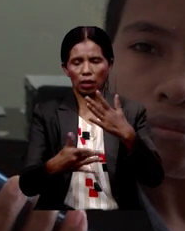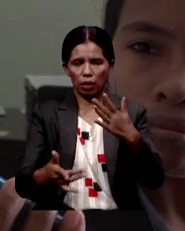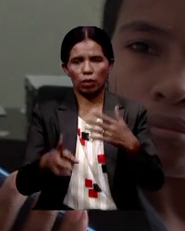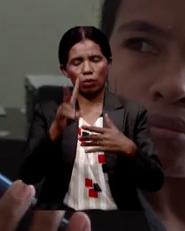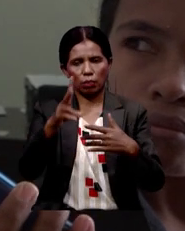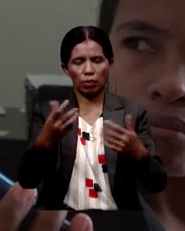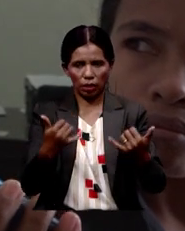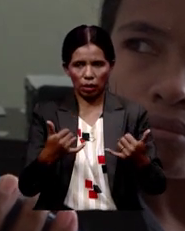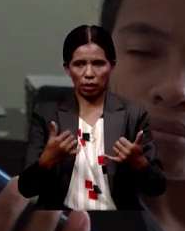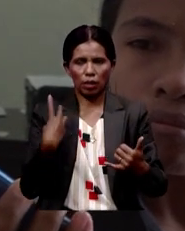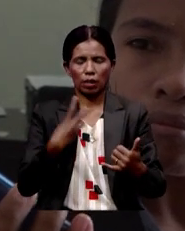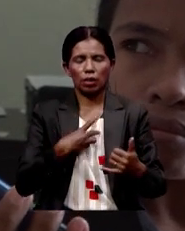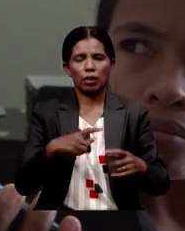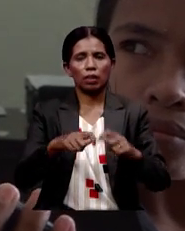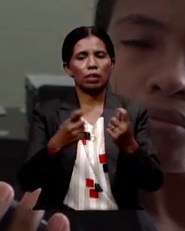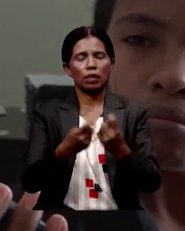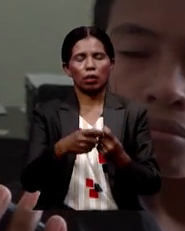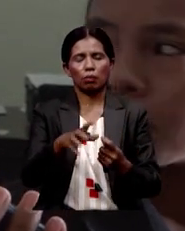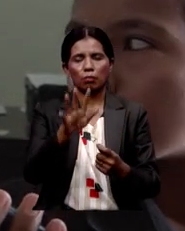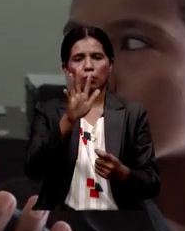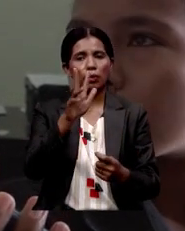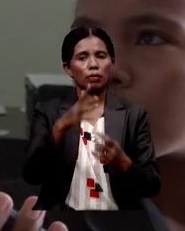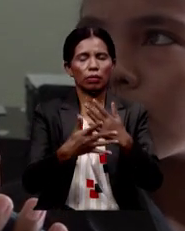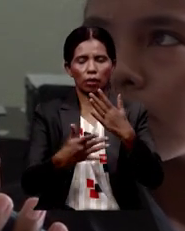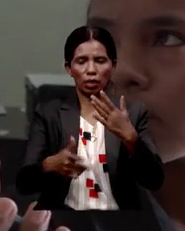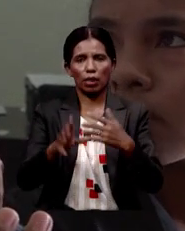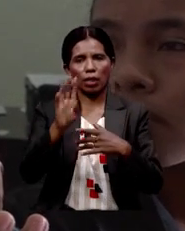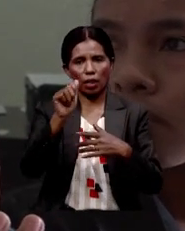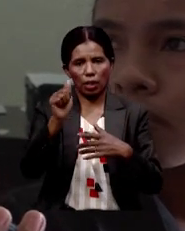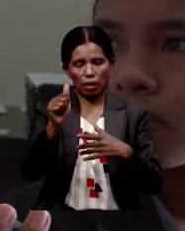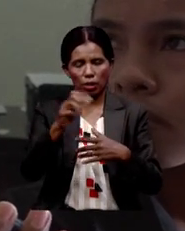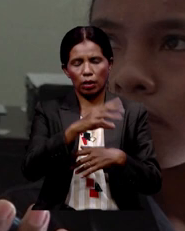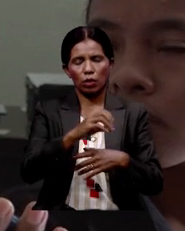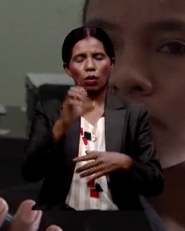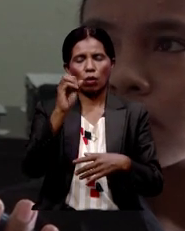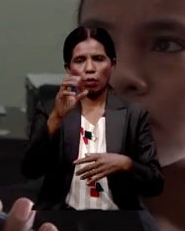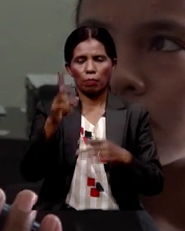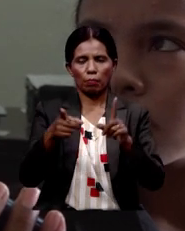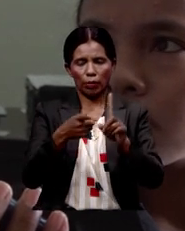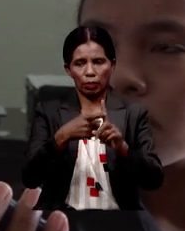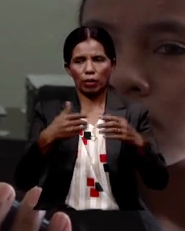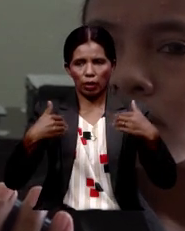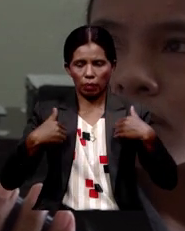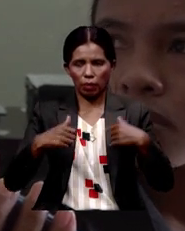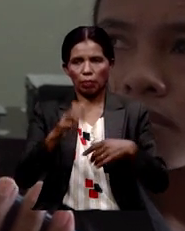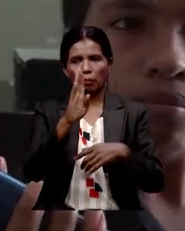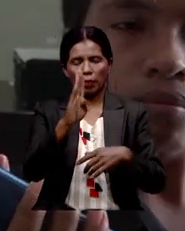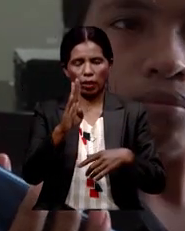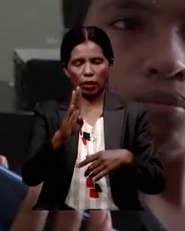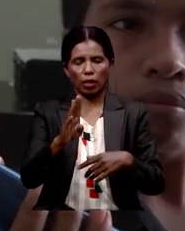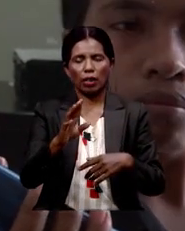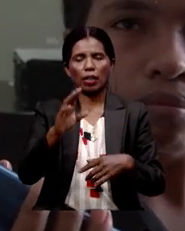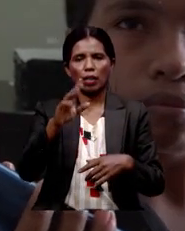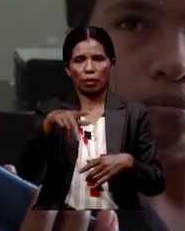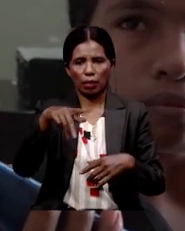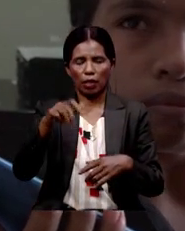hela ane san tipu ran A no o place mak iha agora ida B no AB ne mak sei menus hela ba